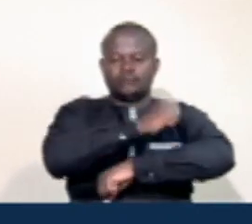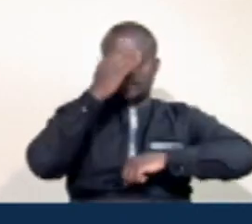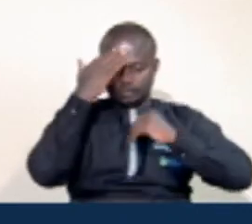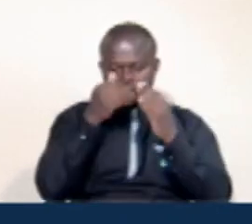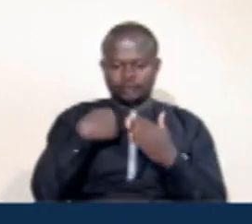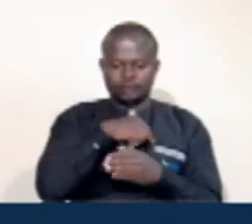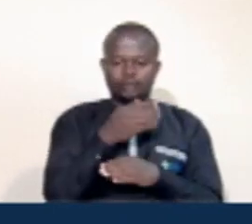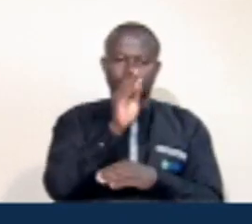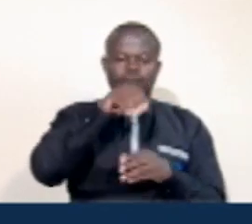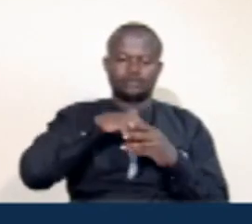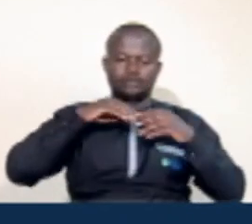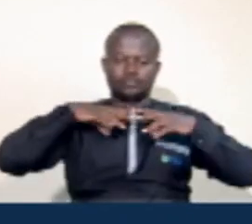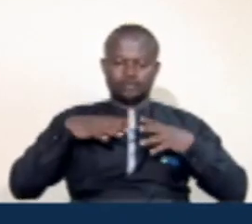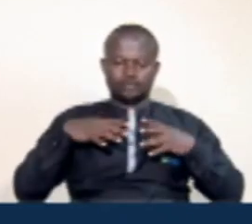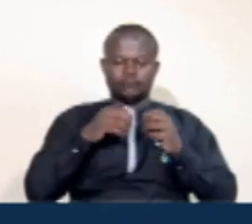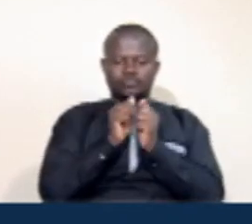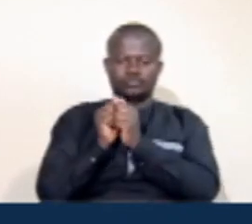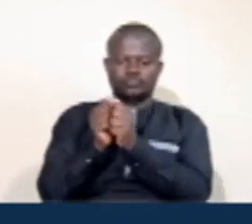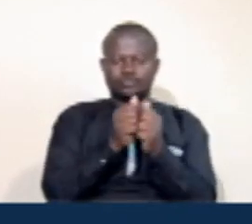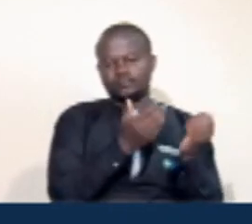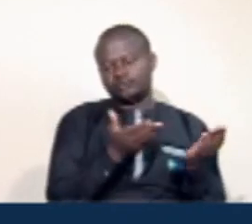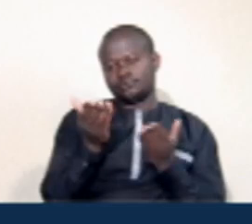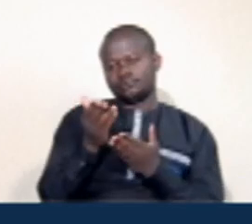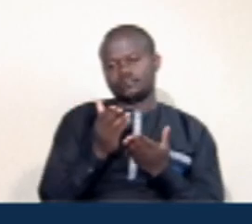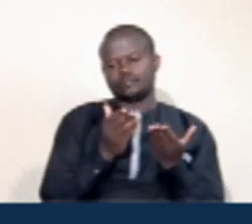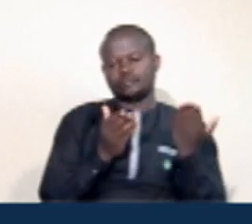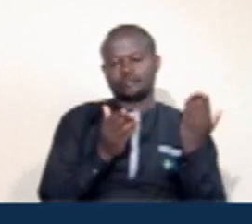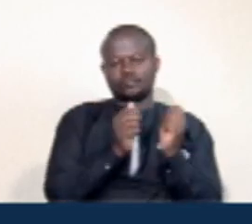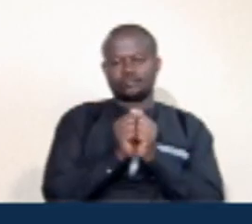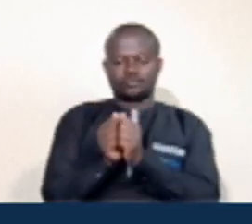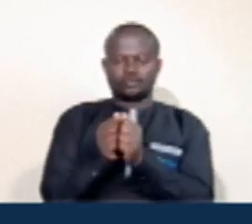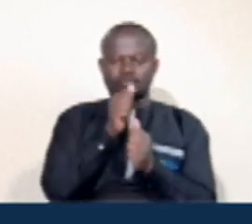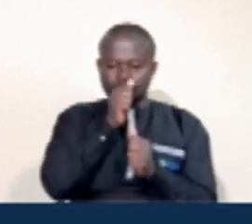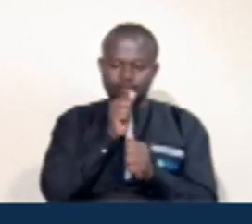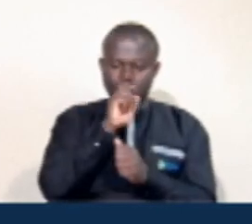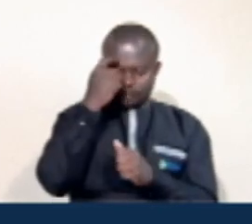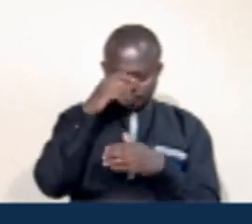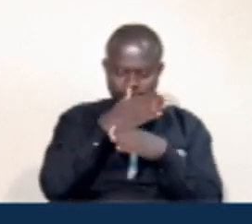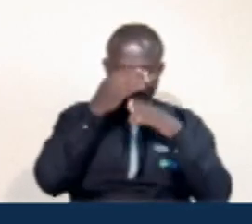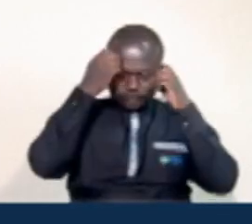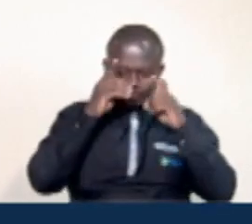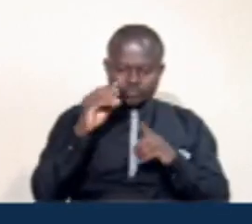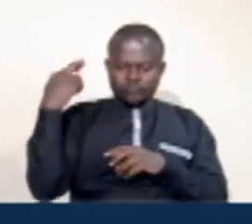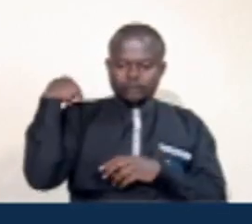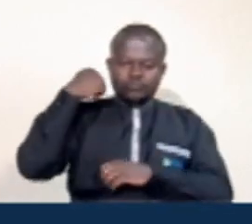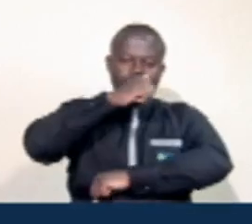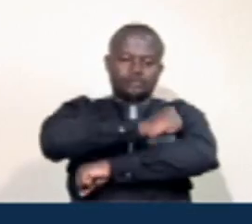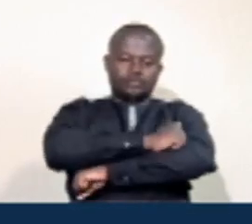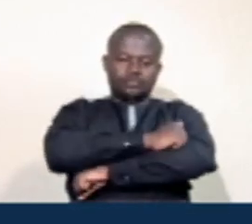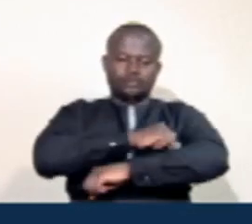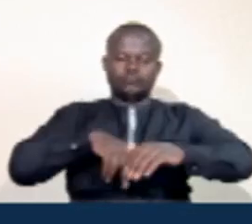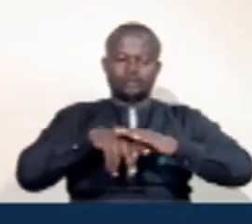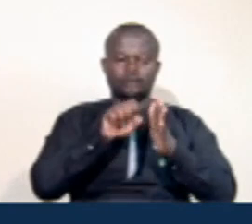iki basubiye mu biruhuko turi kumwe n'abatumirwa muri studio turi kumwe n'umunyamabanga leta muri Ministeri y'Uburezi ushinzwe amashuri